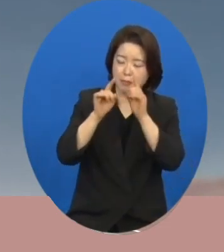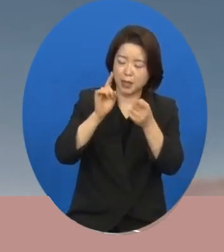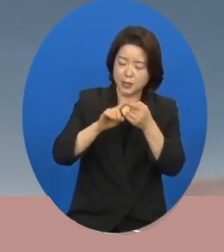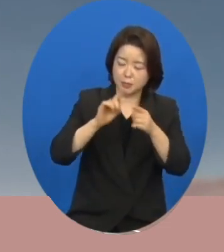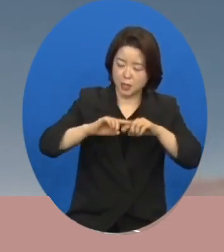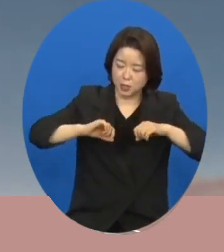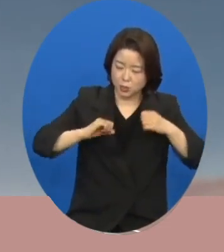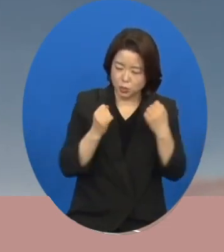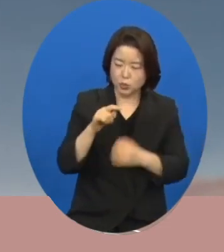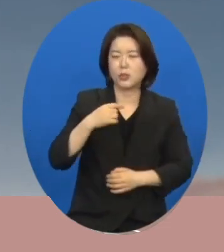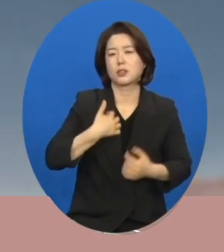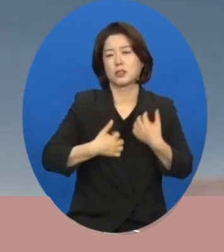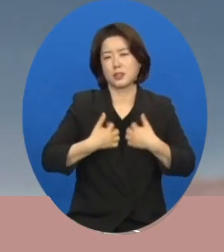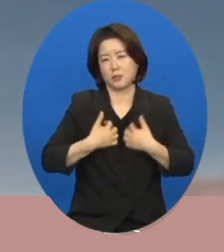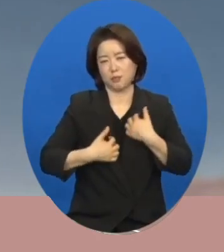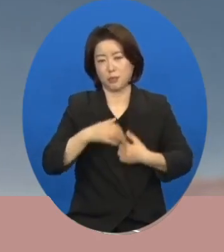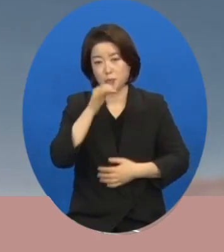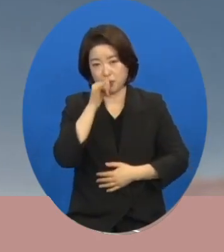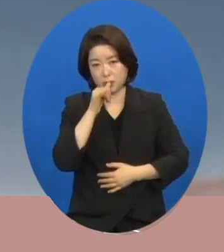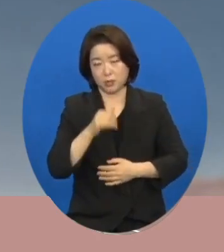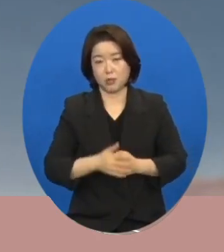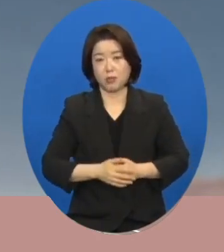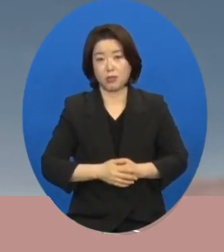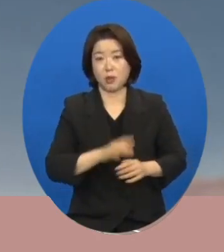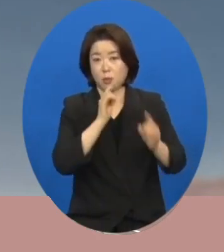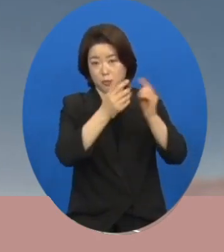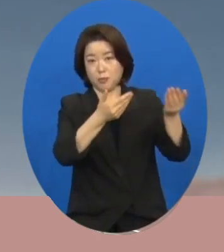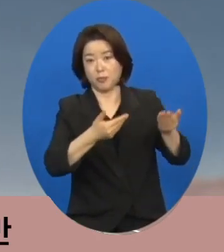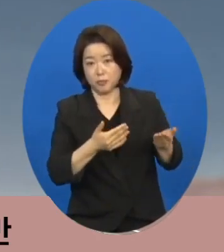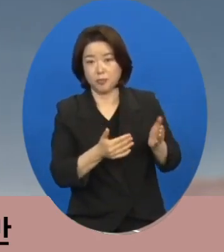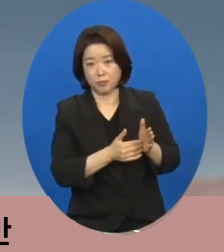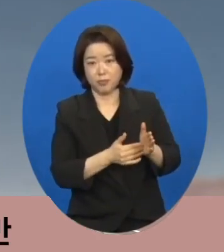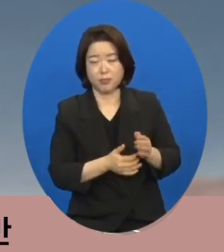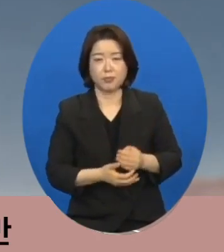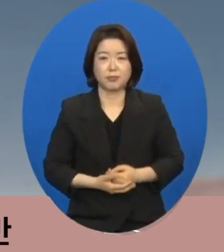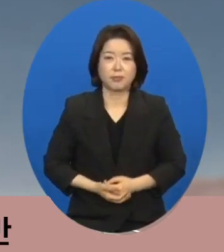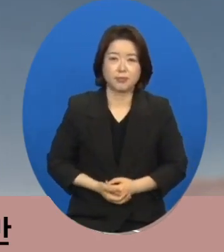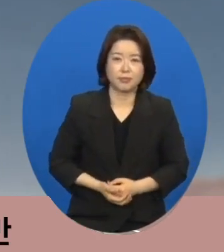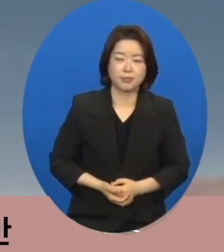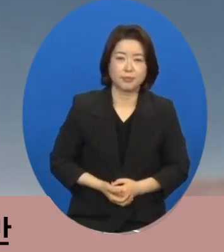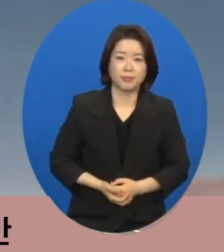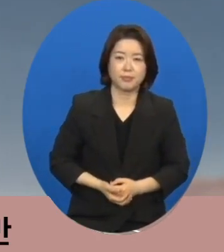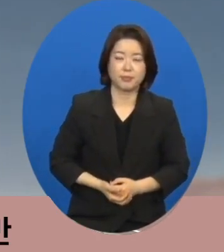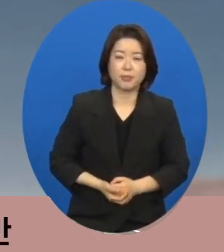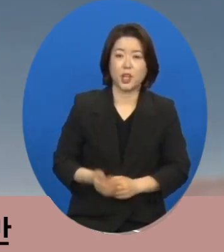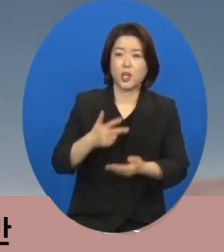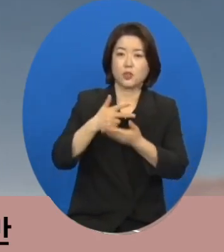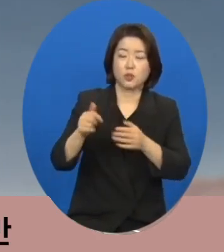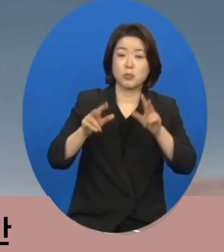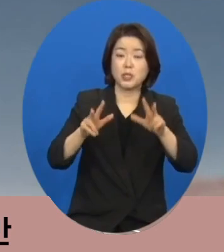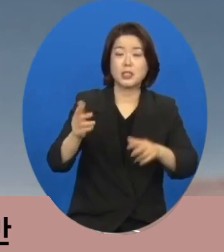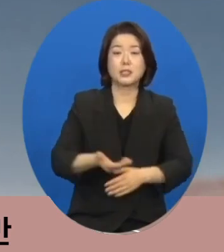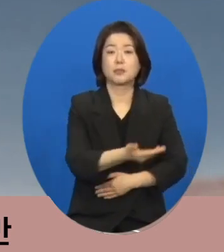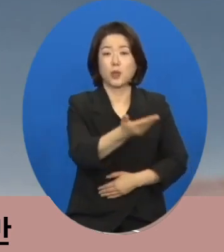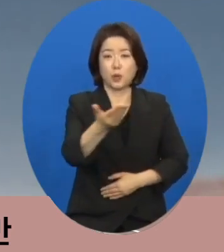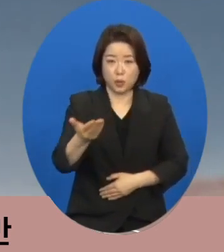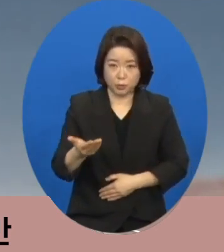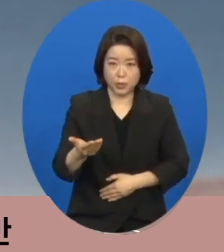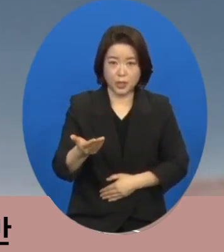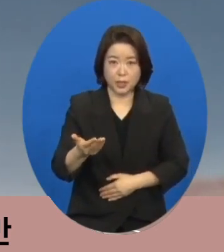그 기쁨이 있습니다 그 얘기를 하시더라고요 여러분 주님께서 지금 여러분들에게